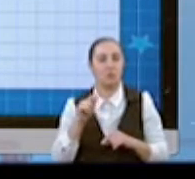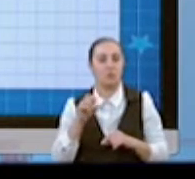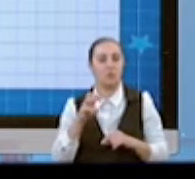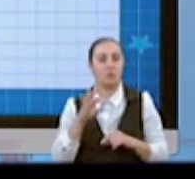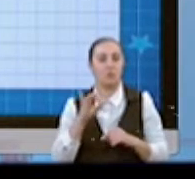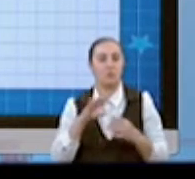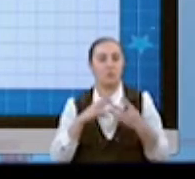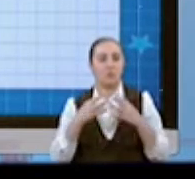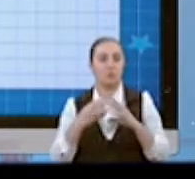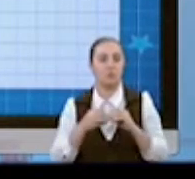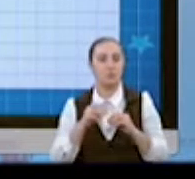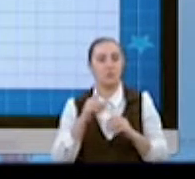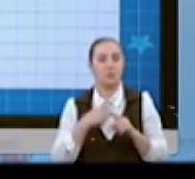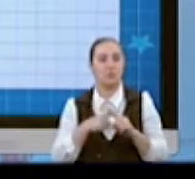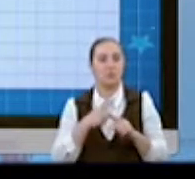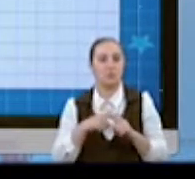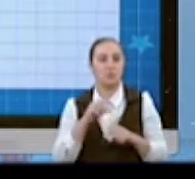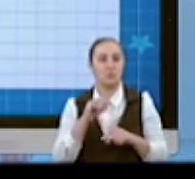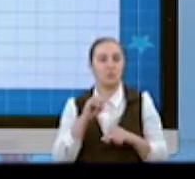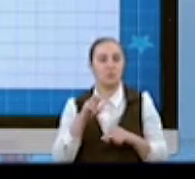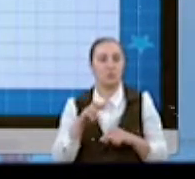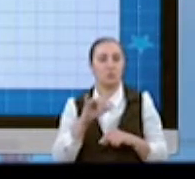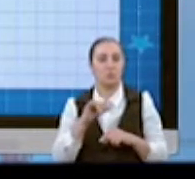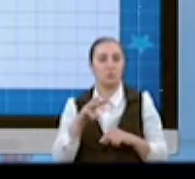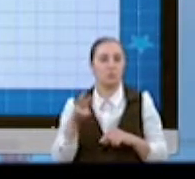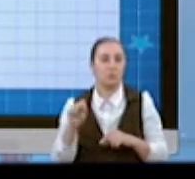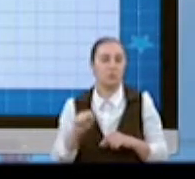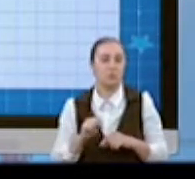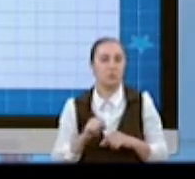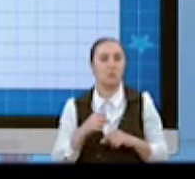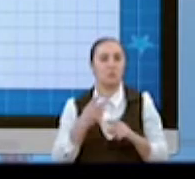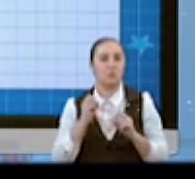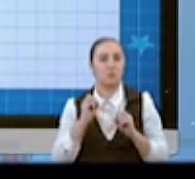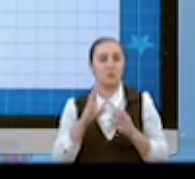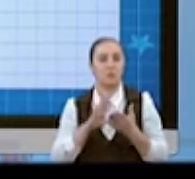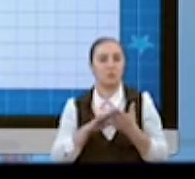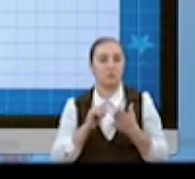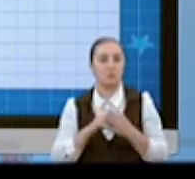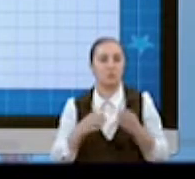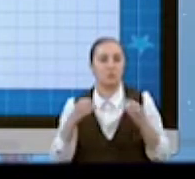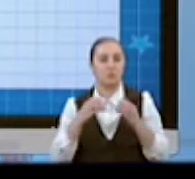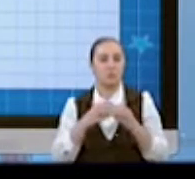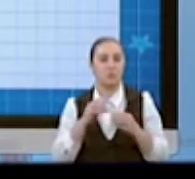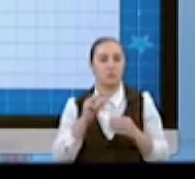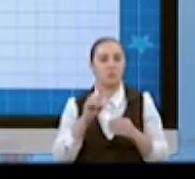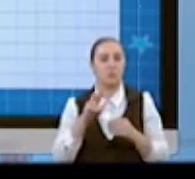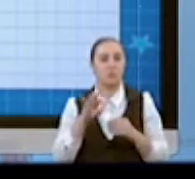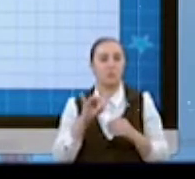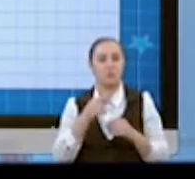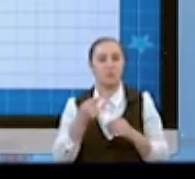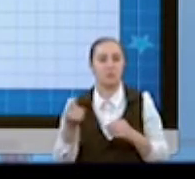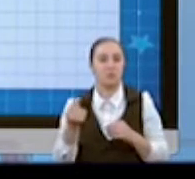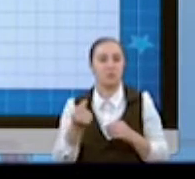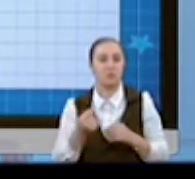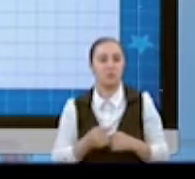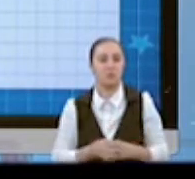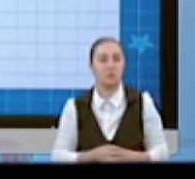и результат сложения чисел – сумма. Как называются компоненты чисел при вычитании?